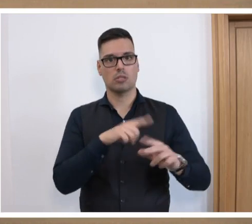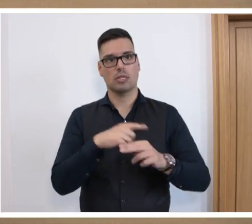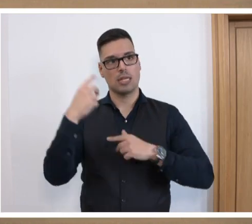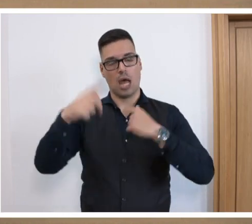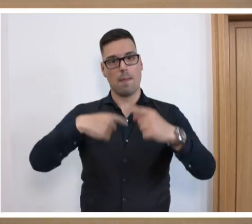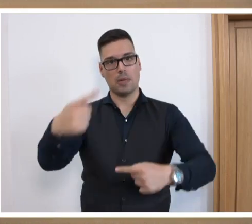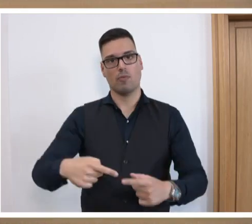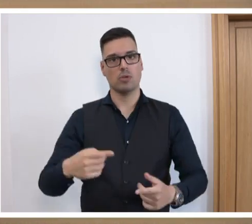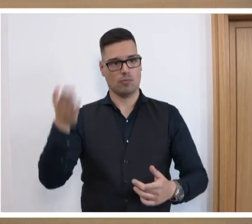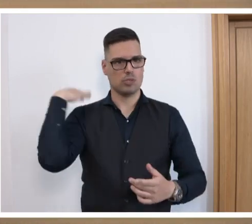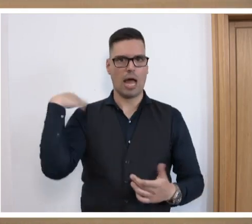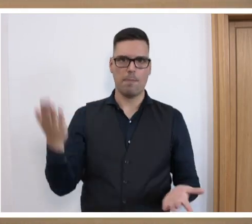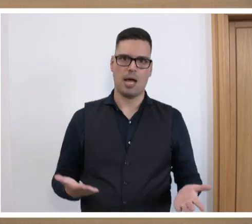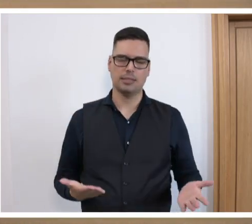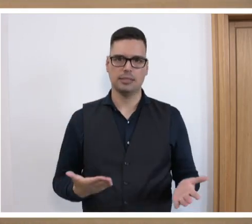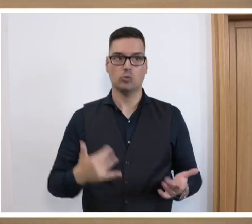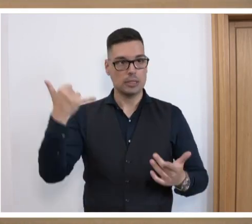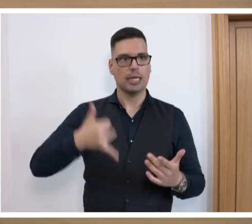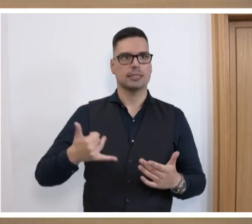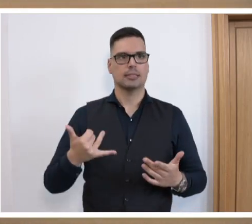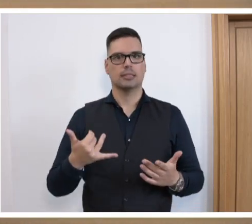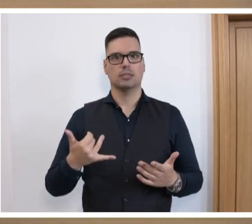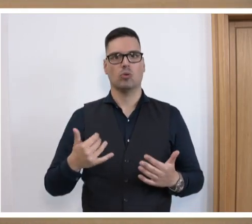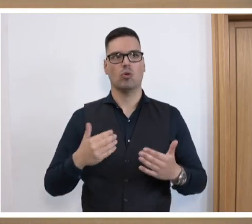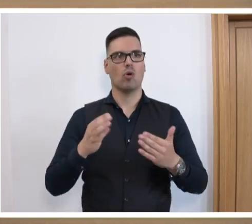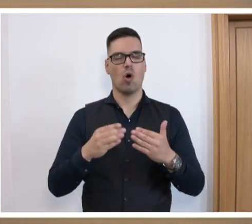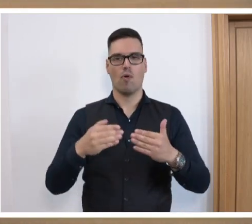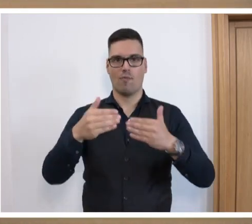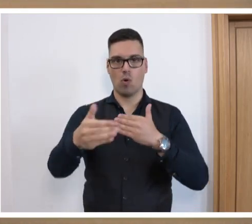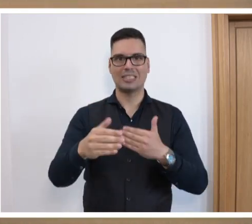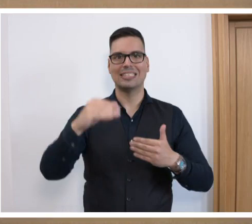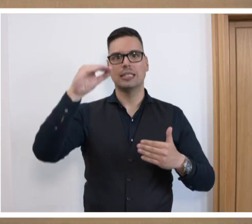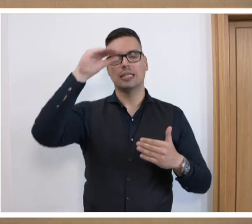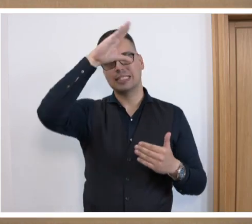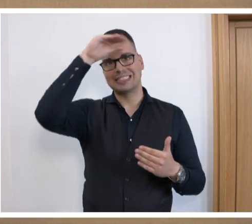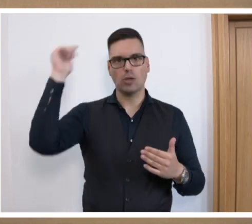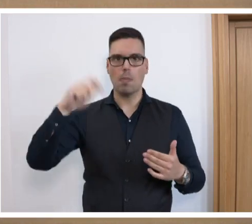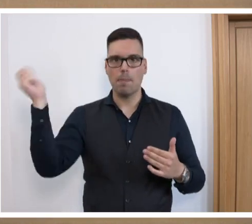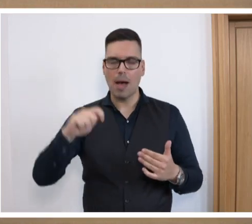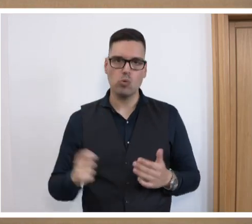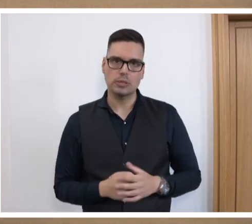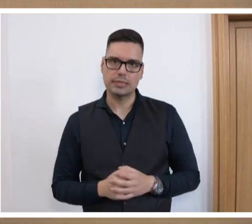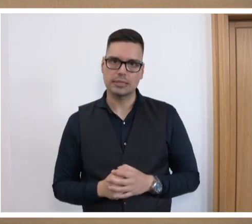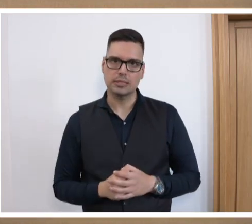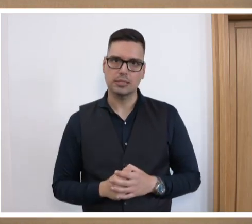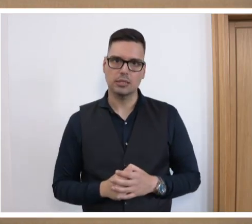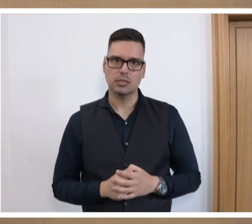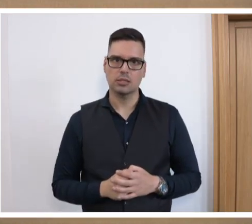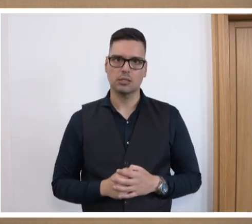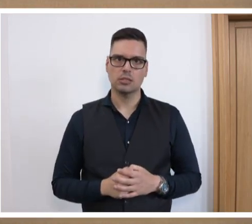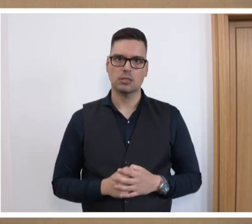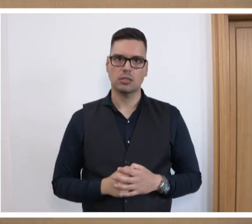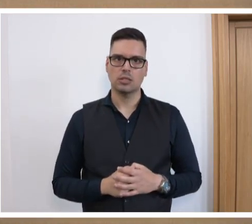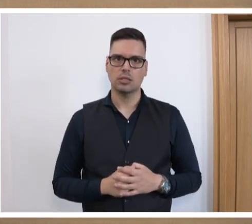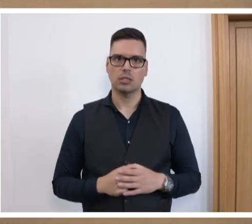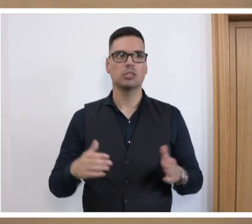wie es auch in der Vergangenheit war und was jetzt kommt. Vor uns liegt eine Sommerpause und wir wissen, da spreche ich nicht nur